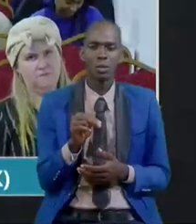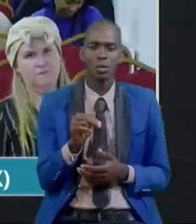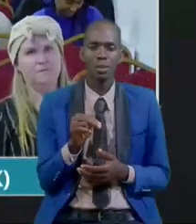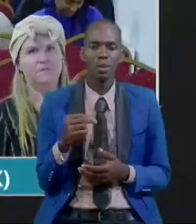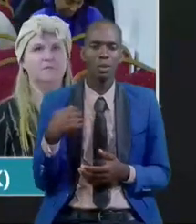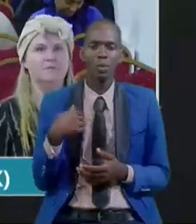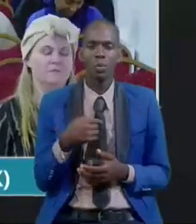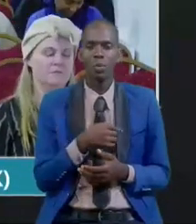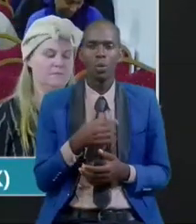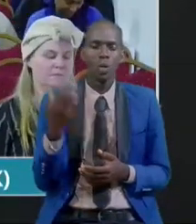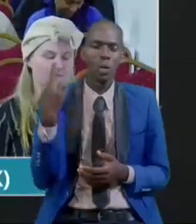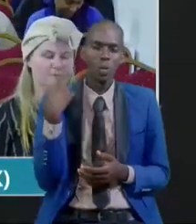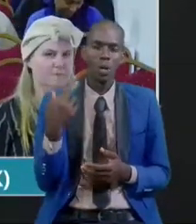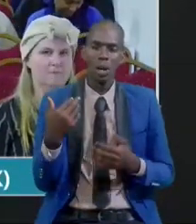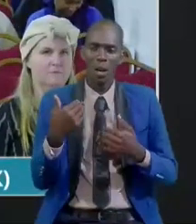on avait